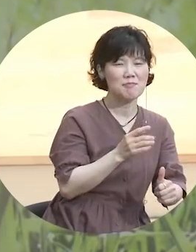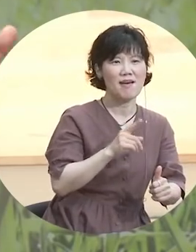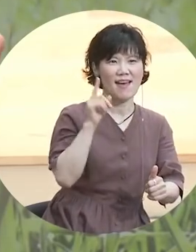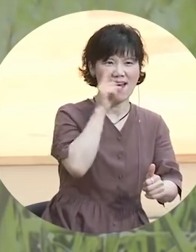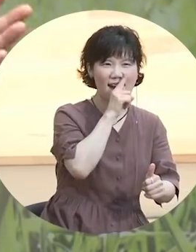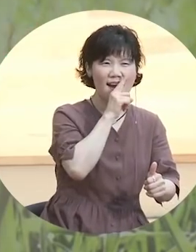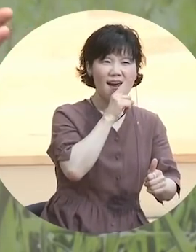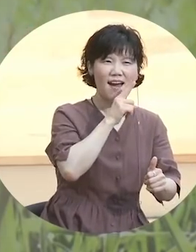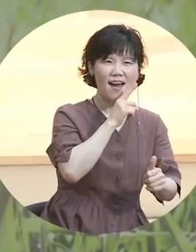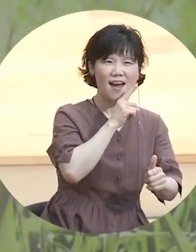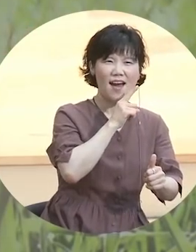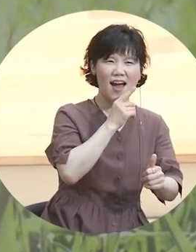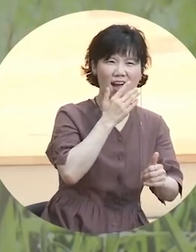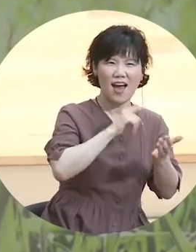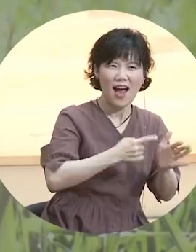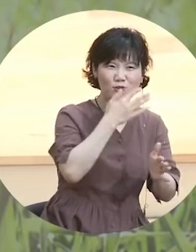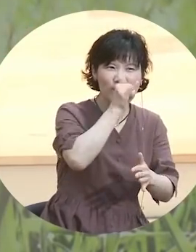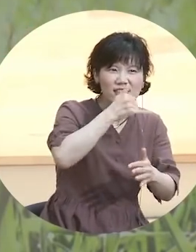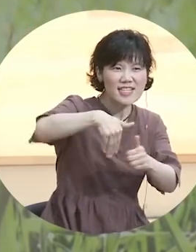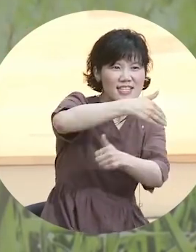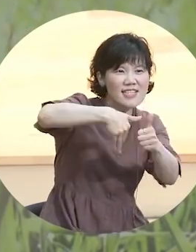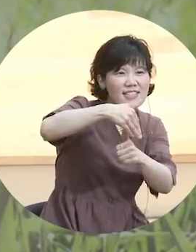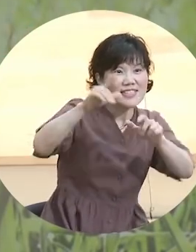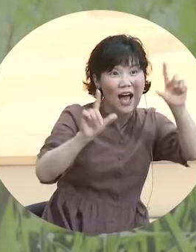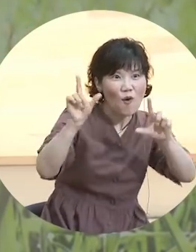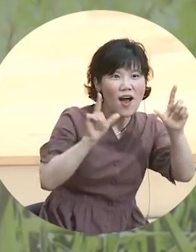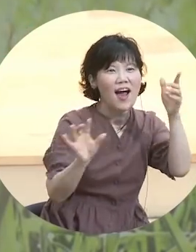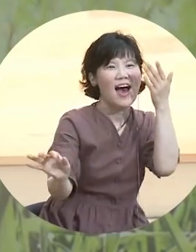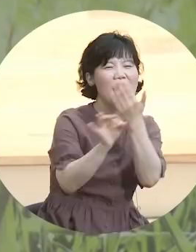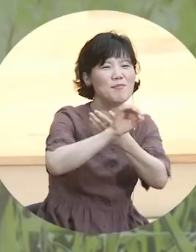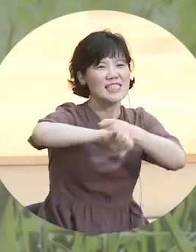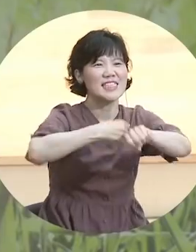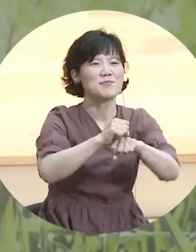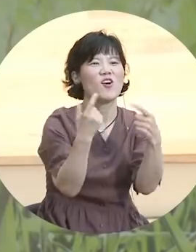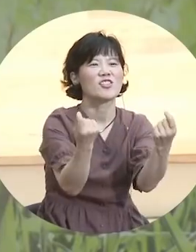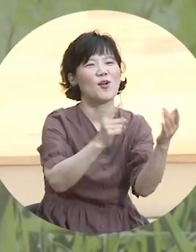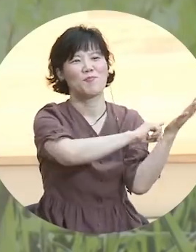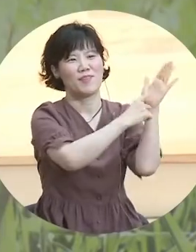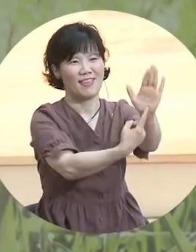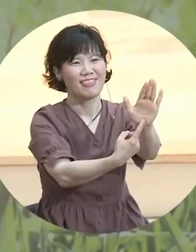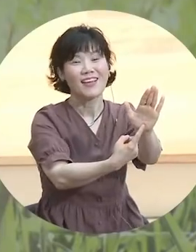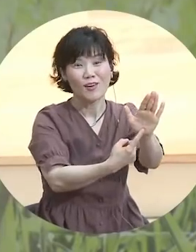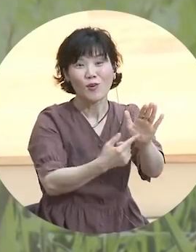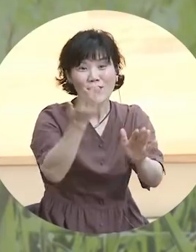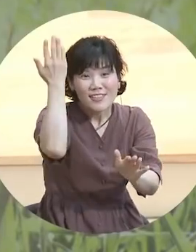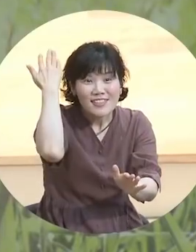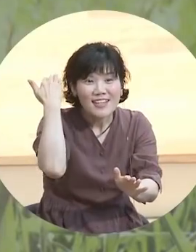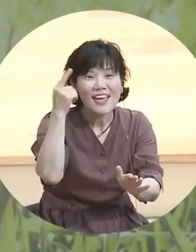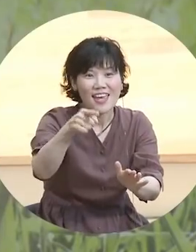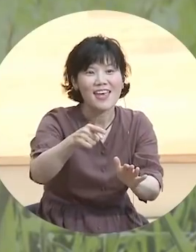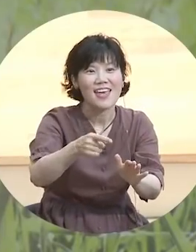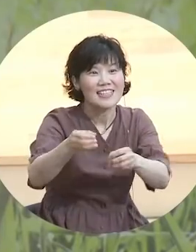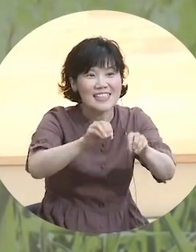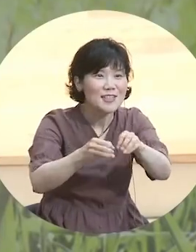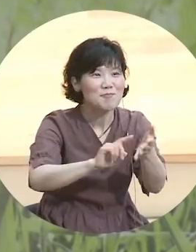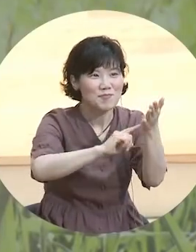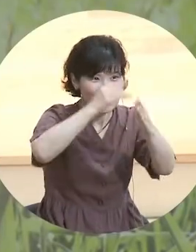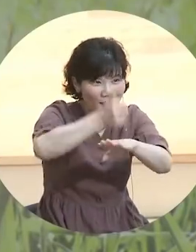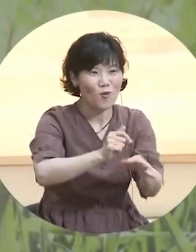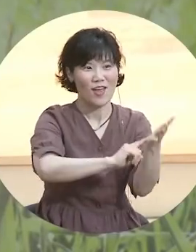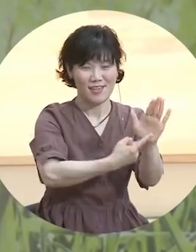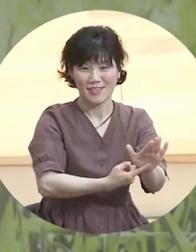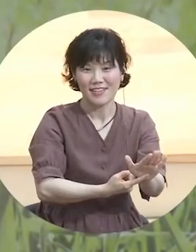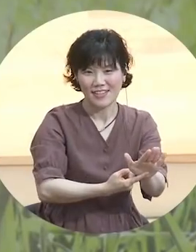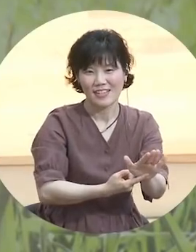활개를 칠 수 있는 상황이면 누구든지 짐승의 이빨을 드러낸다. 이게 실험의 결과라고 말했잖아요. 내재된 악이 누구에게나